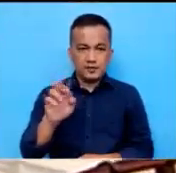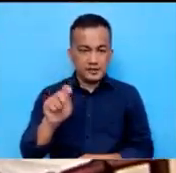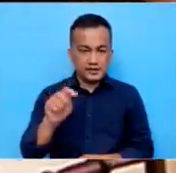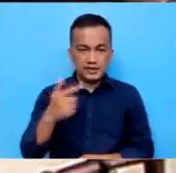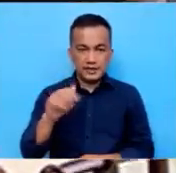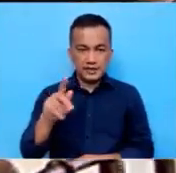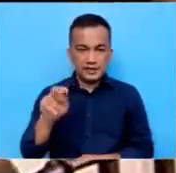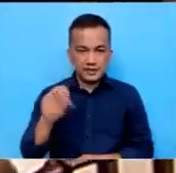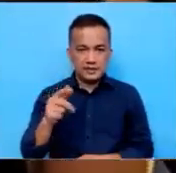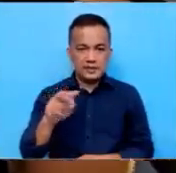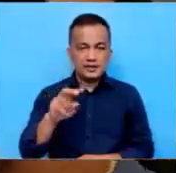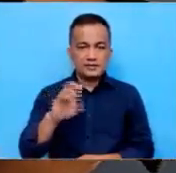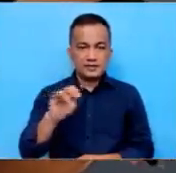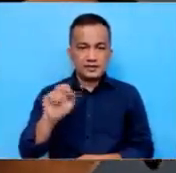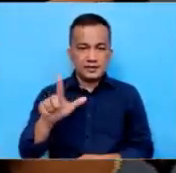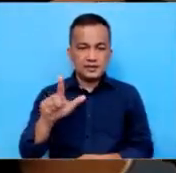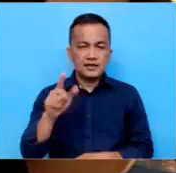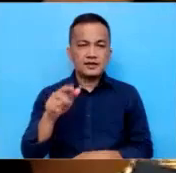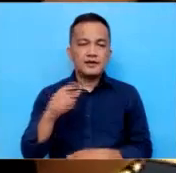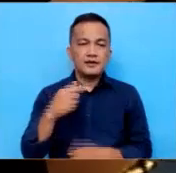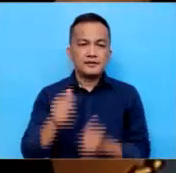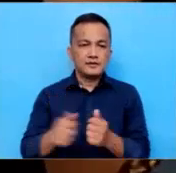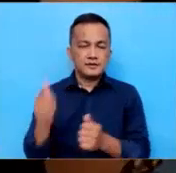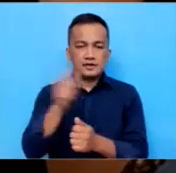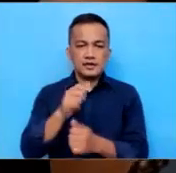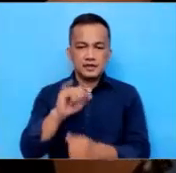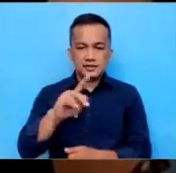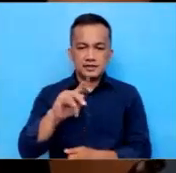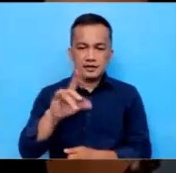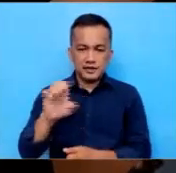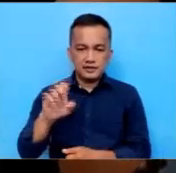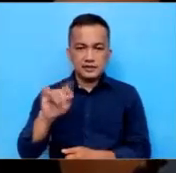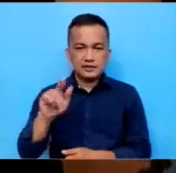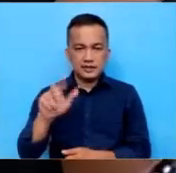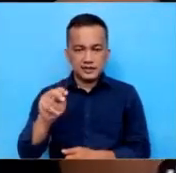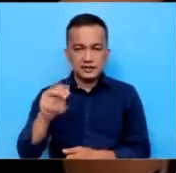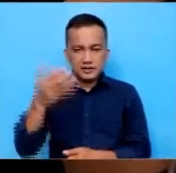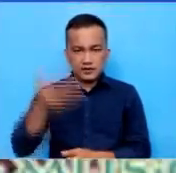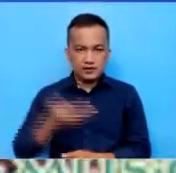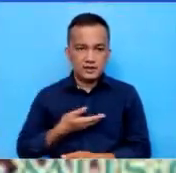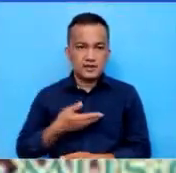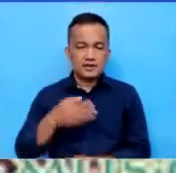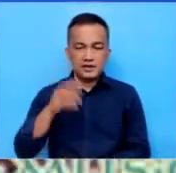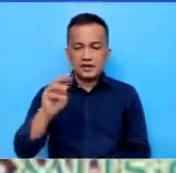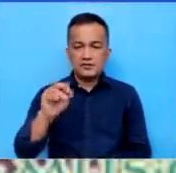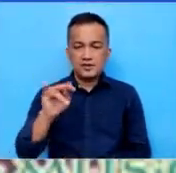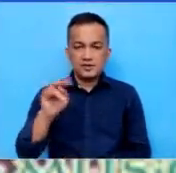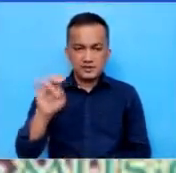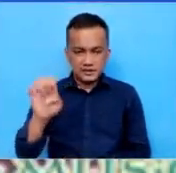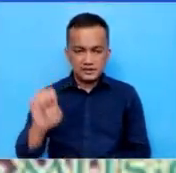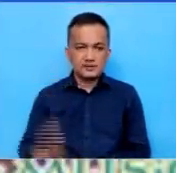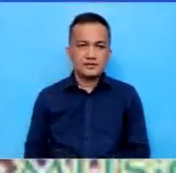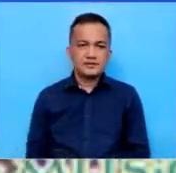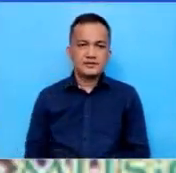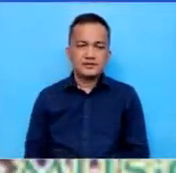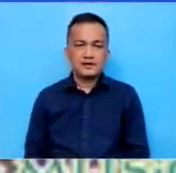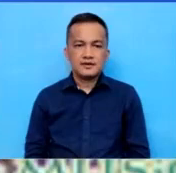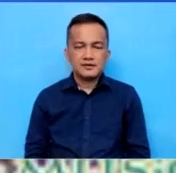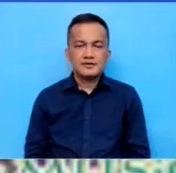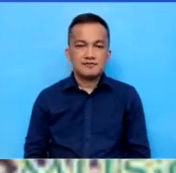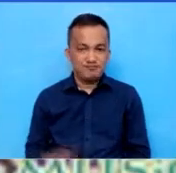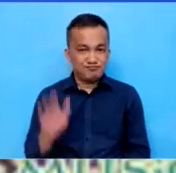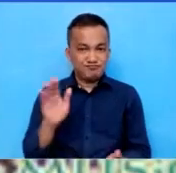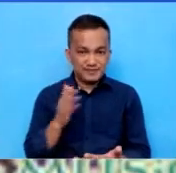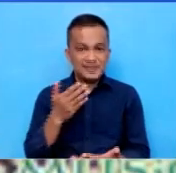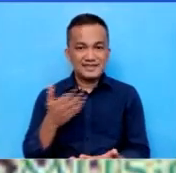VP for Entertainment Isabel Santillan ang nag-welcome kay Morissette. I believe I'm the impossible.